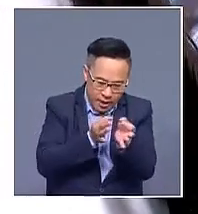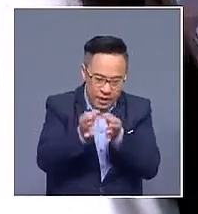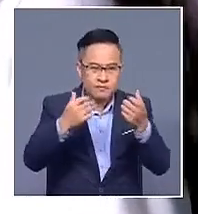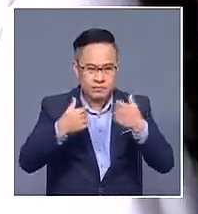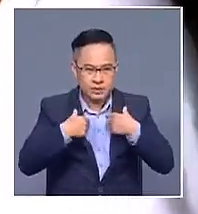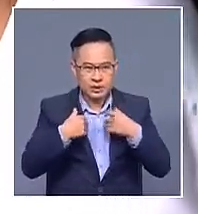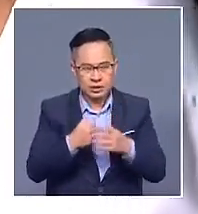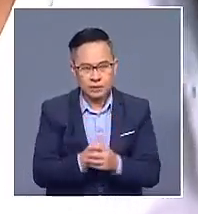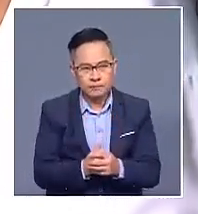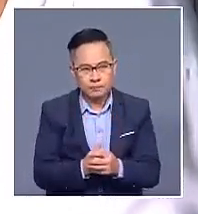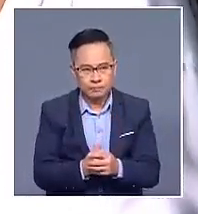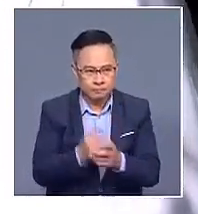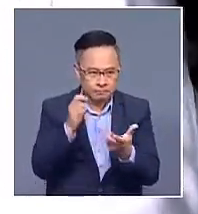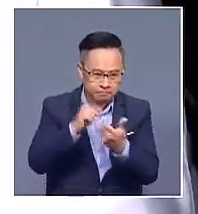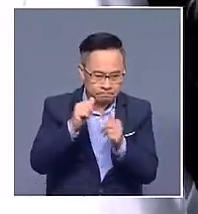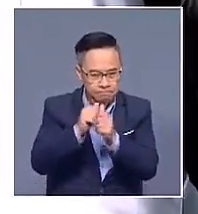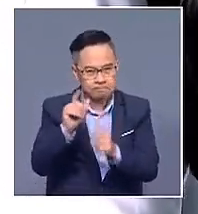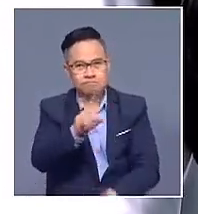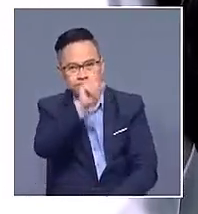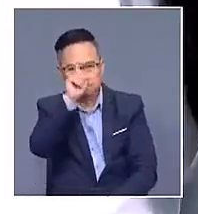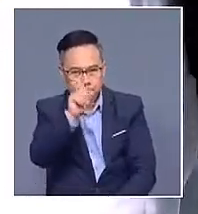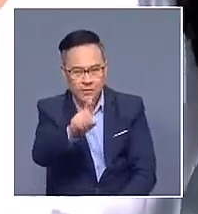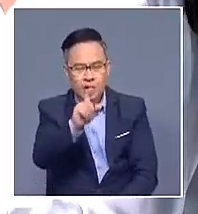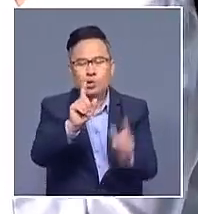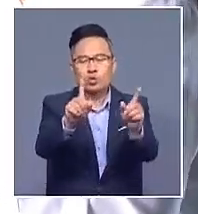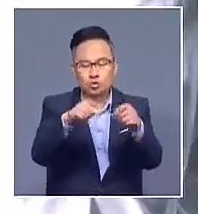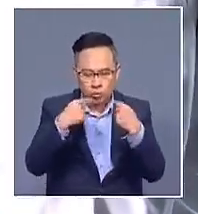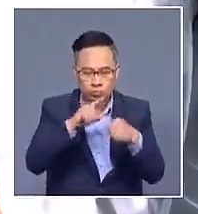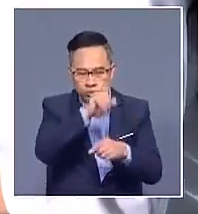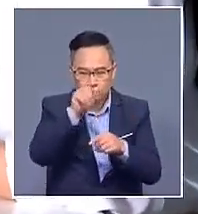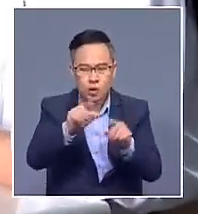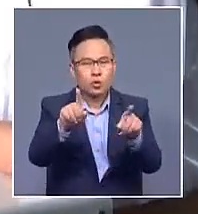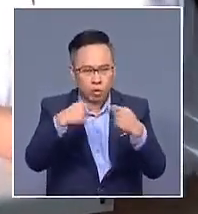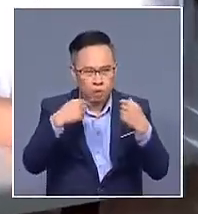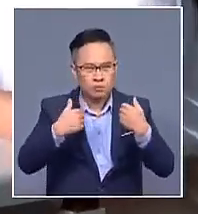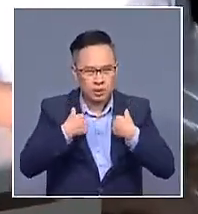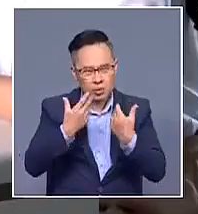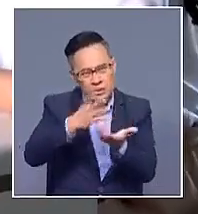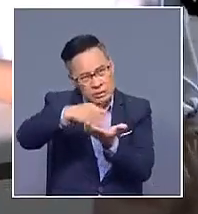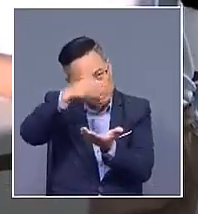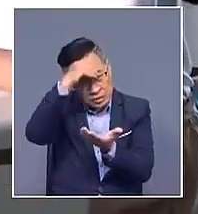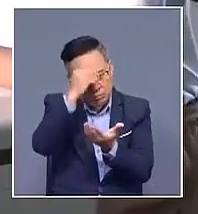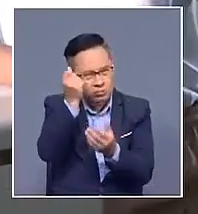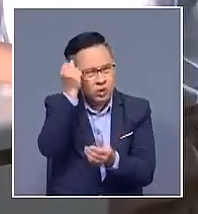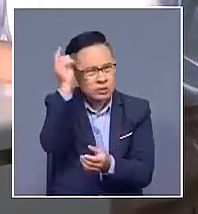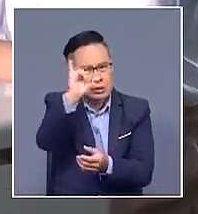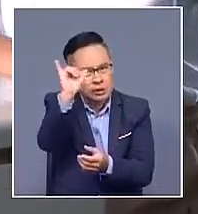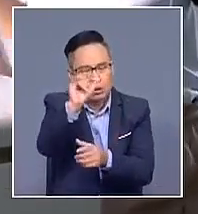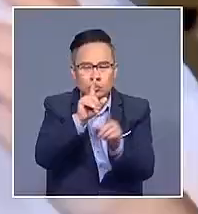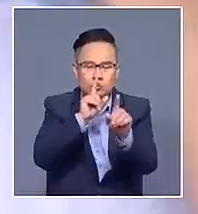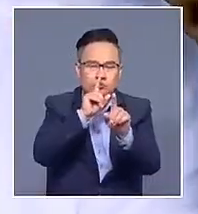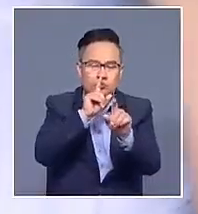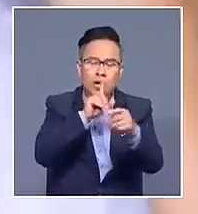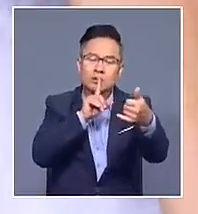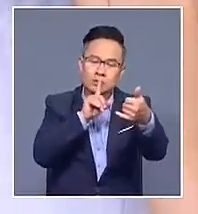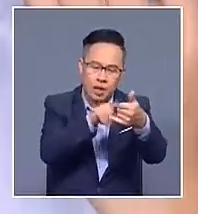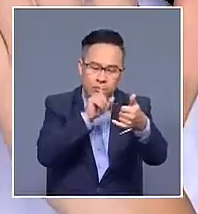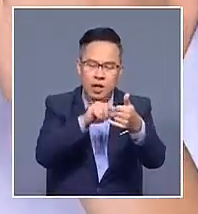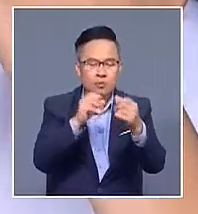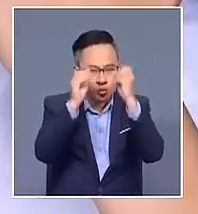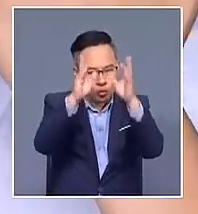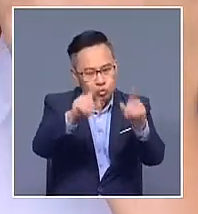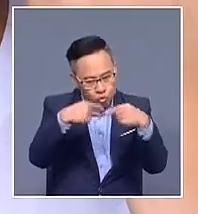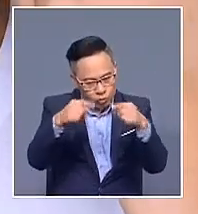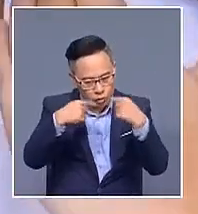ณครูไหมคะ เคยค่ะ บ่อยไหมเพราะบางทีเราไม่เข้าใจเนอะเราแต่ว่าอย่างน้อยเราก็ได้ไอเดีย